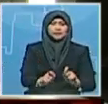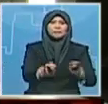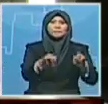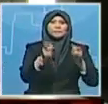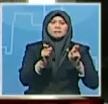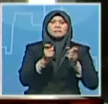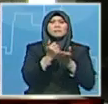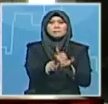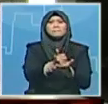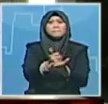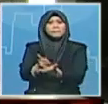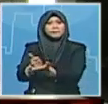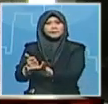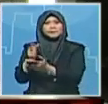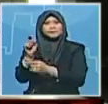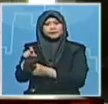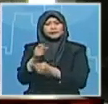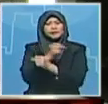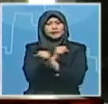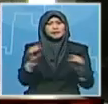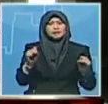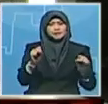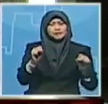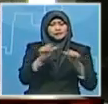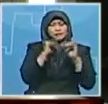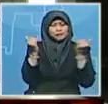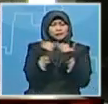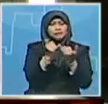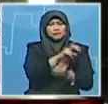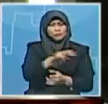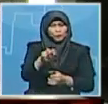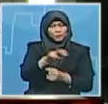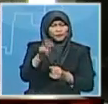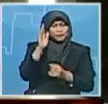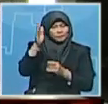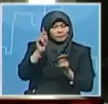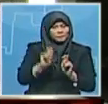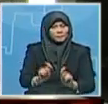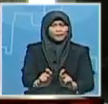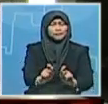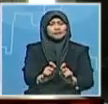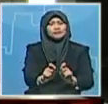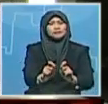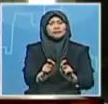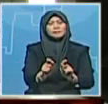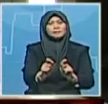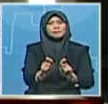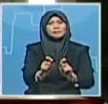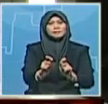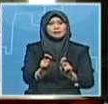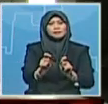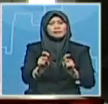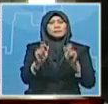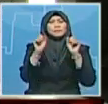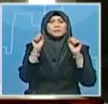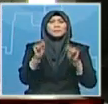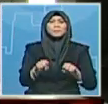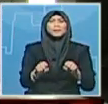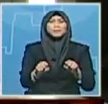segera untuk memastikan syarikat konsesi akan mengambil tindakan untuk seboleh